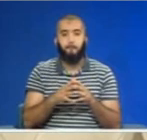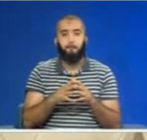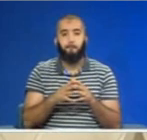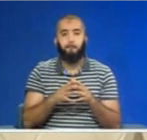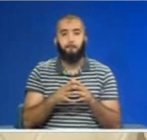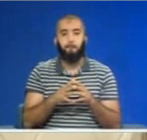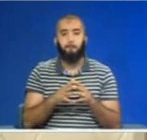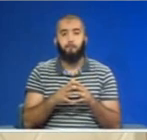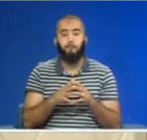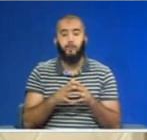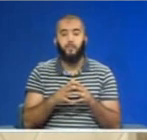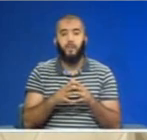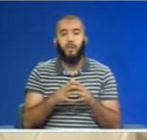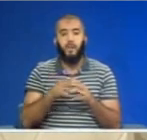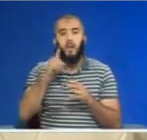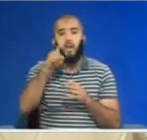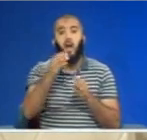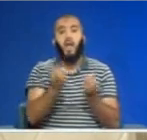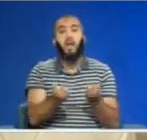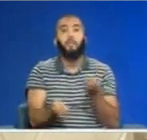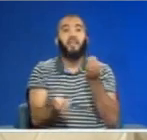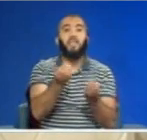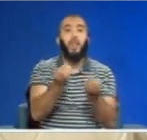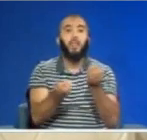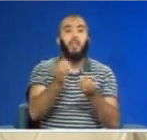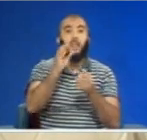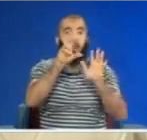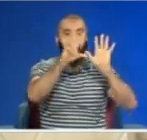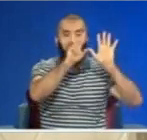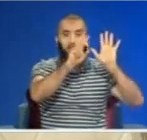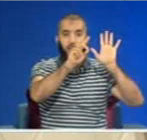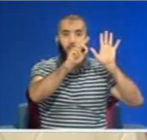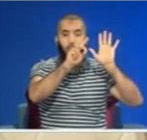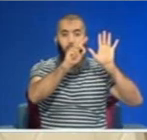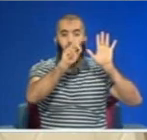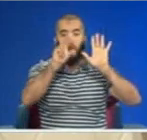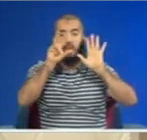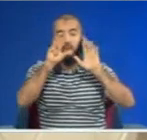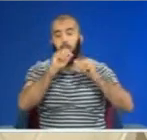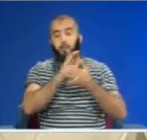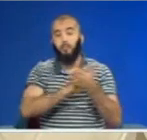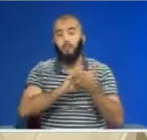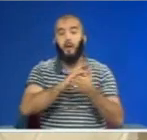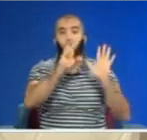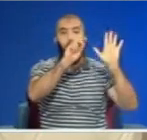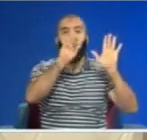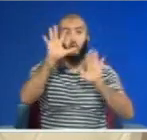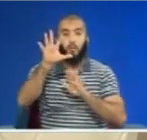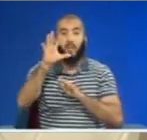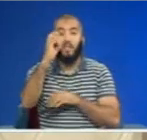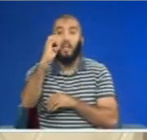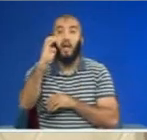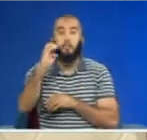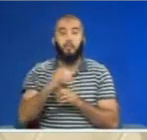85 18 ولا 21 ولا 23، ولا هو المهم ذهب خالص، فهو 85 غرام. والآن من باب التيسير على الناس، من باب